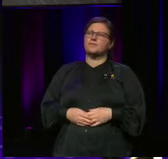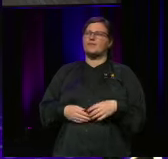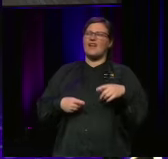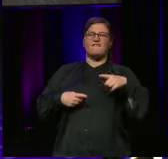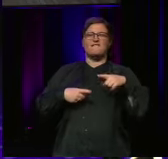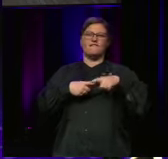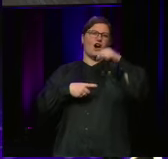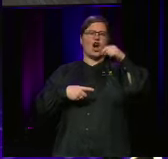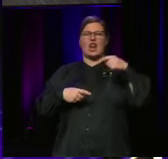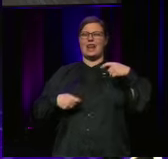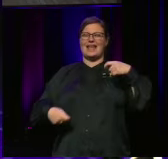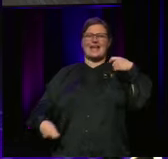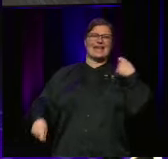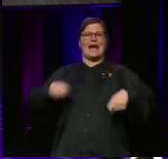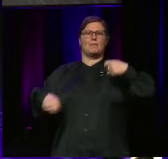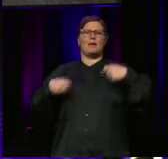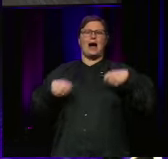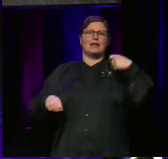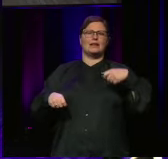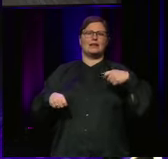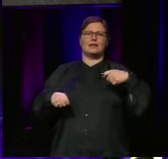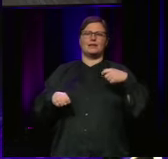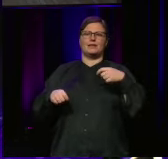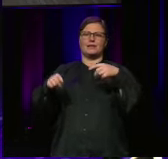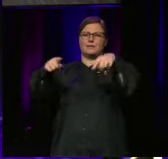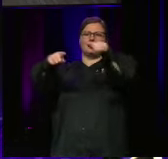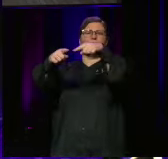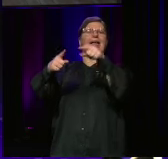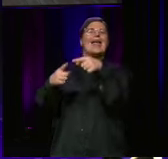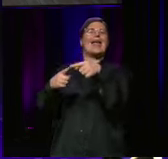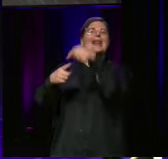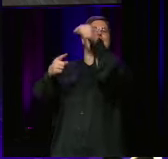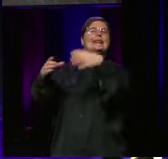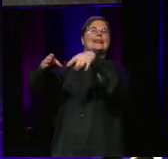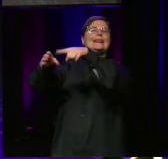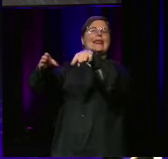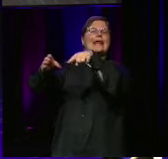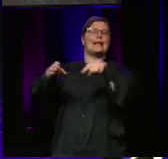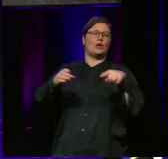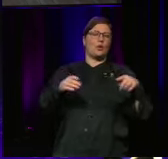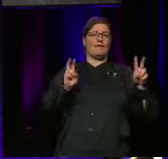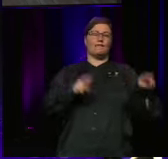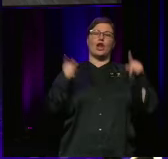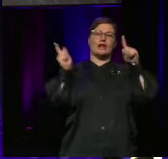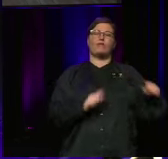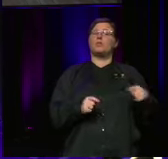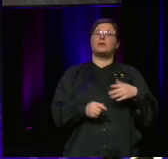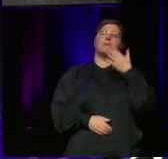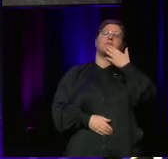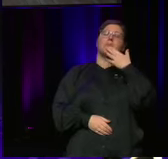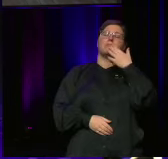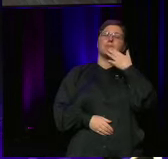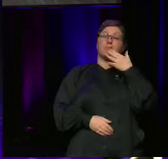valkampanj bland eliten, och folk är inte engagerade. Vad ser du för faror i detta?